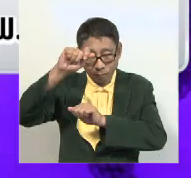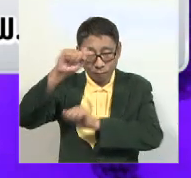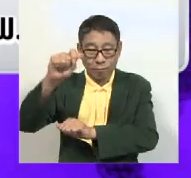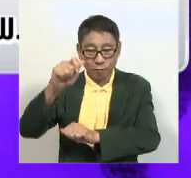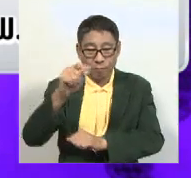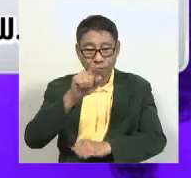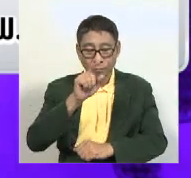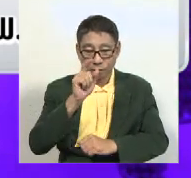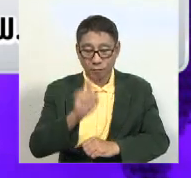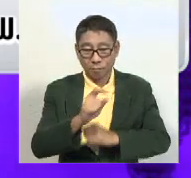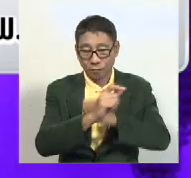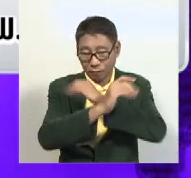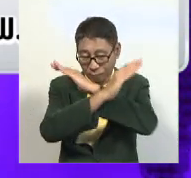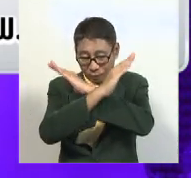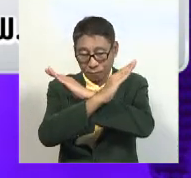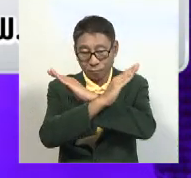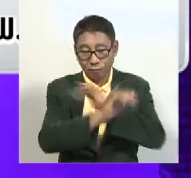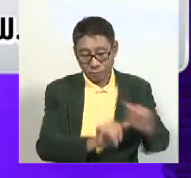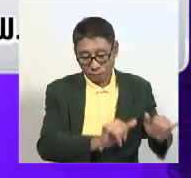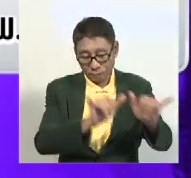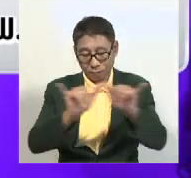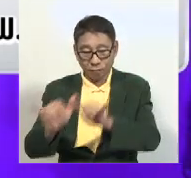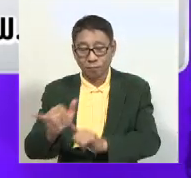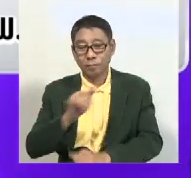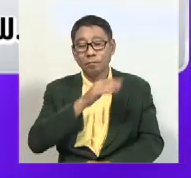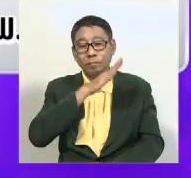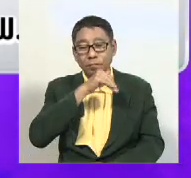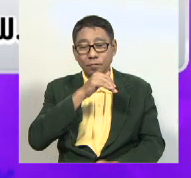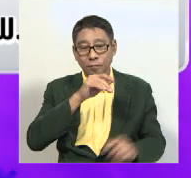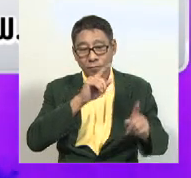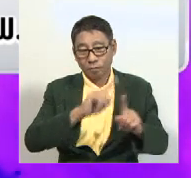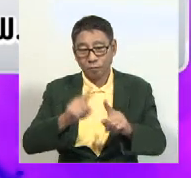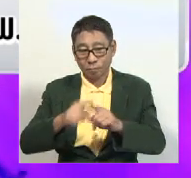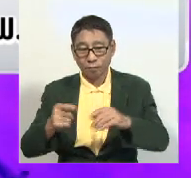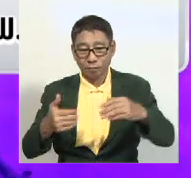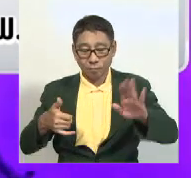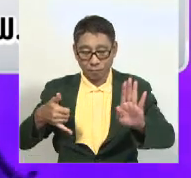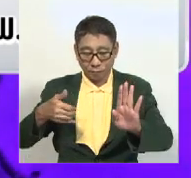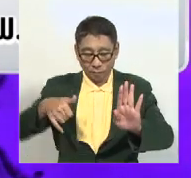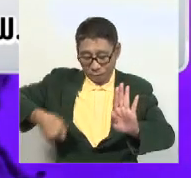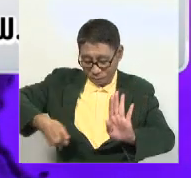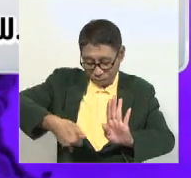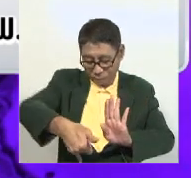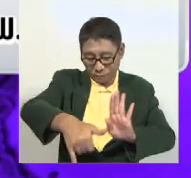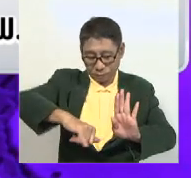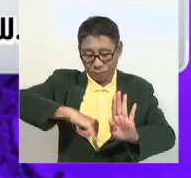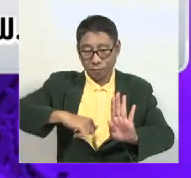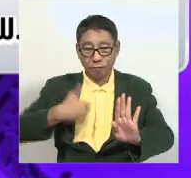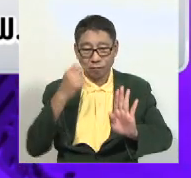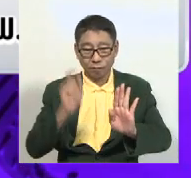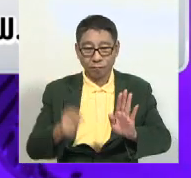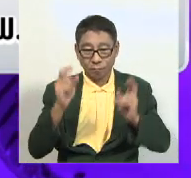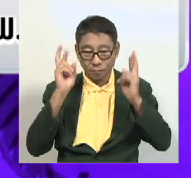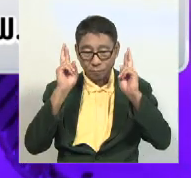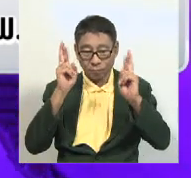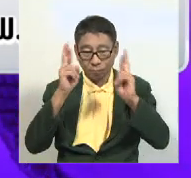นี้ก็ยังห้ามเคลื่อนย้ายสัตว์หรือว่าซากสุกรหมูป่าผ่านเข้าออกหรือภายในเขตเฝ้าระวังโร